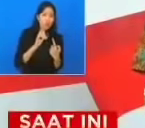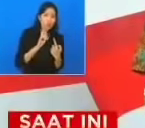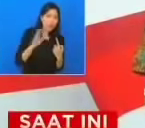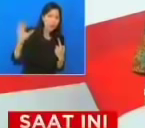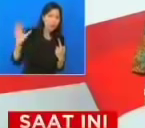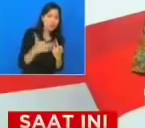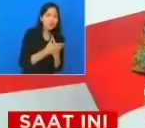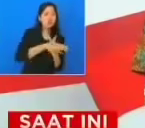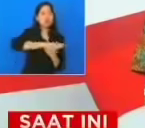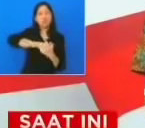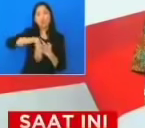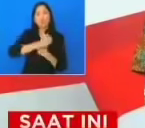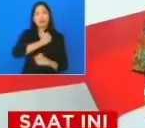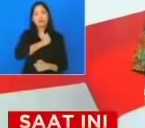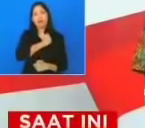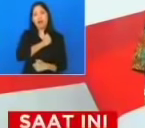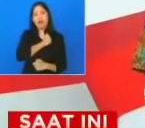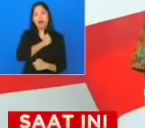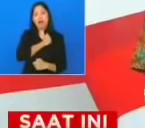seluruh bangsa kita.